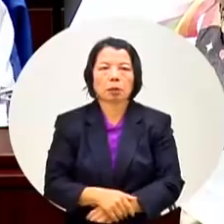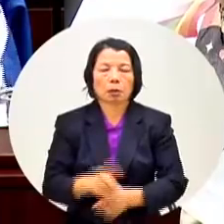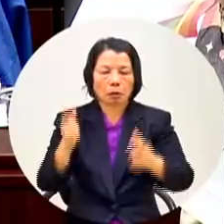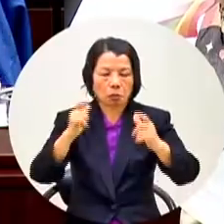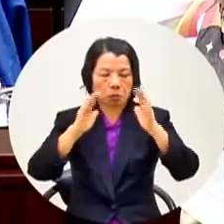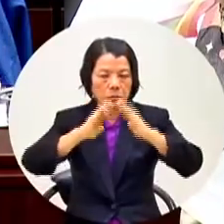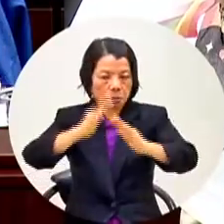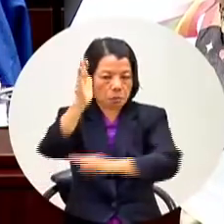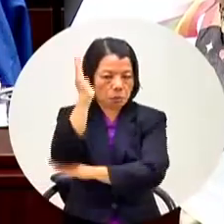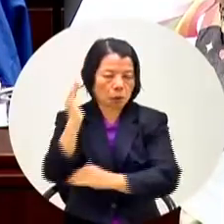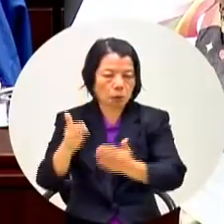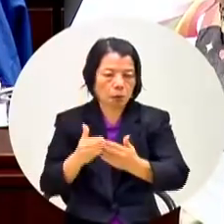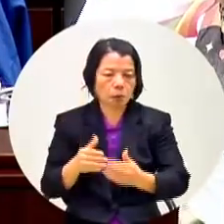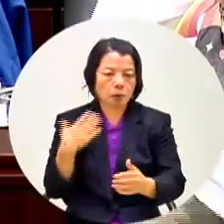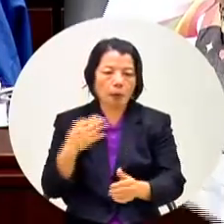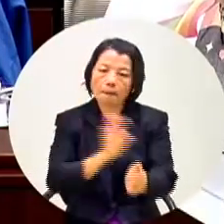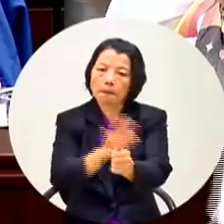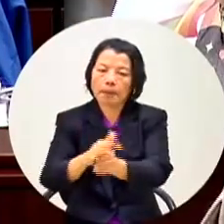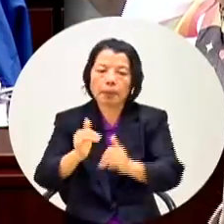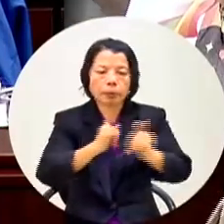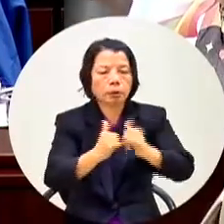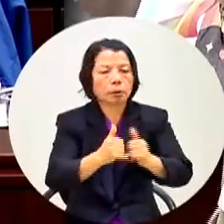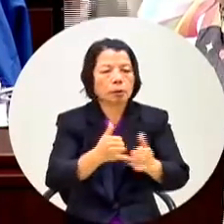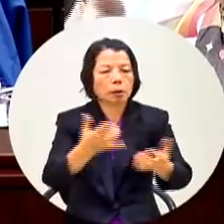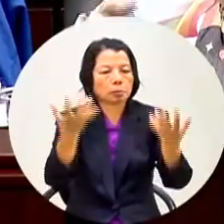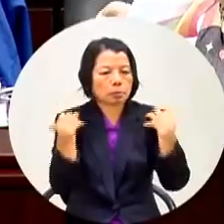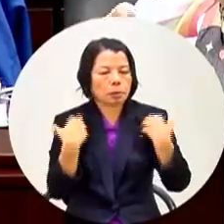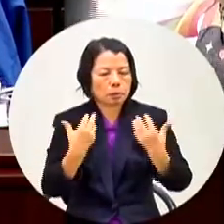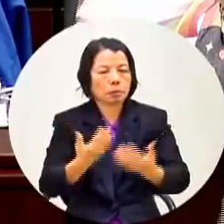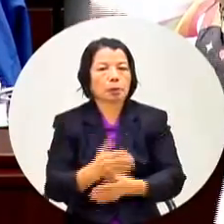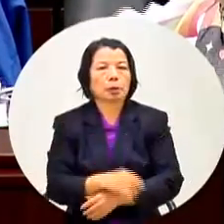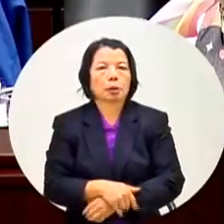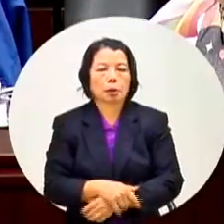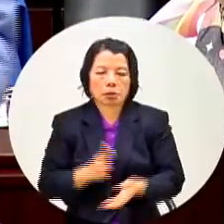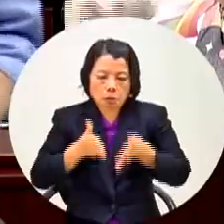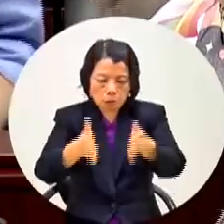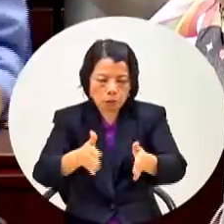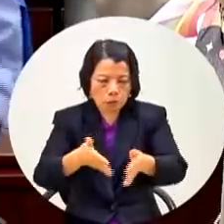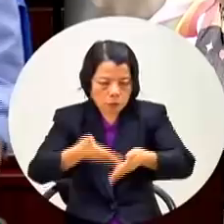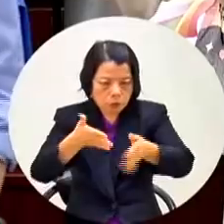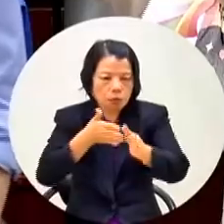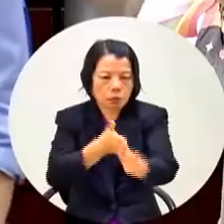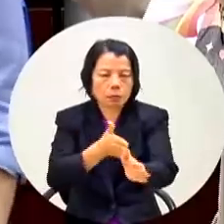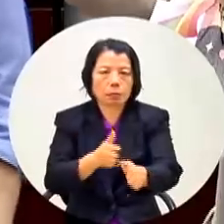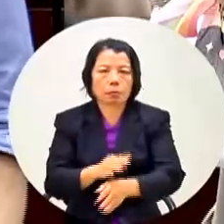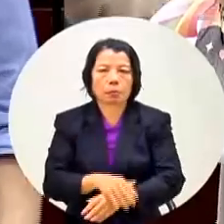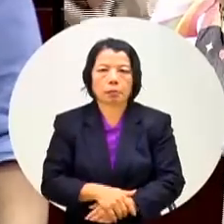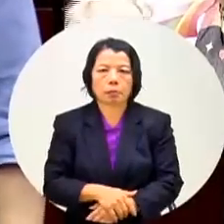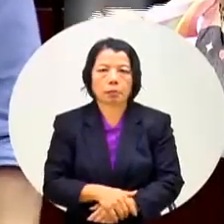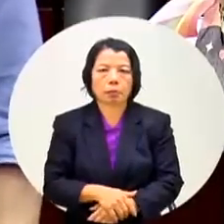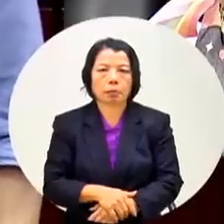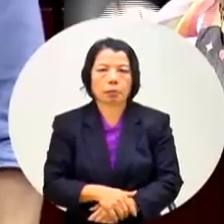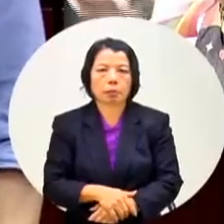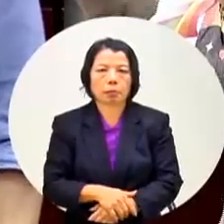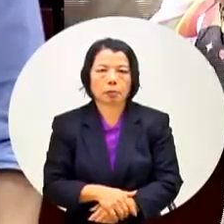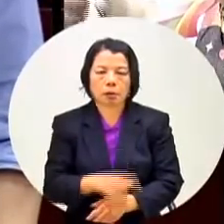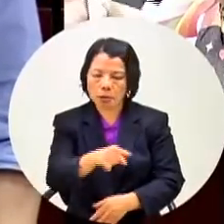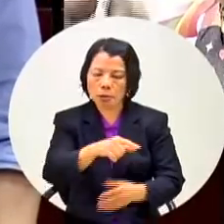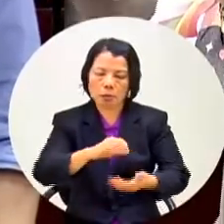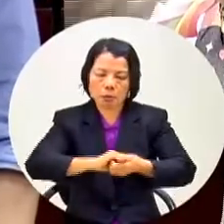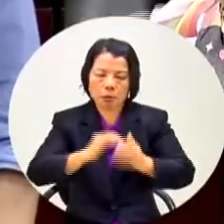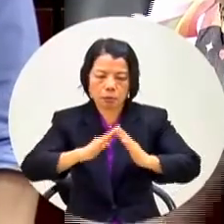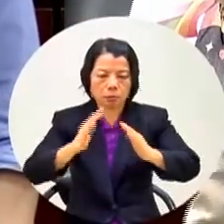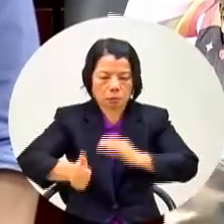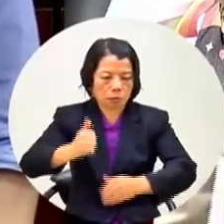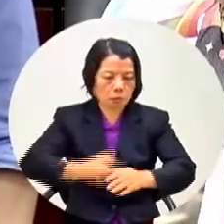我们整个交通网轻轨这一块。 那希望市长本人也要用一点心啦，下一次你可以，如果还有公听会或是什么会